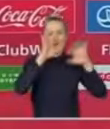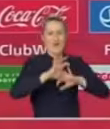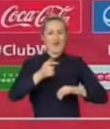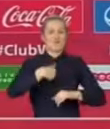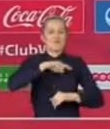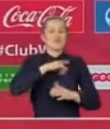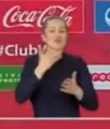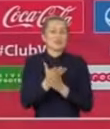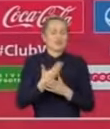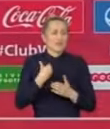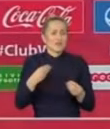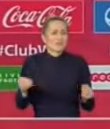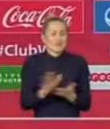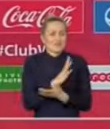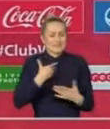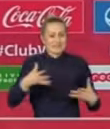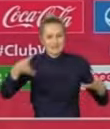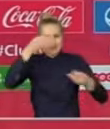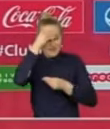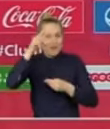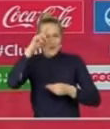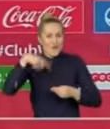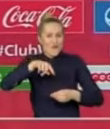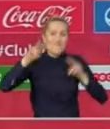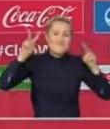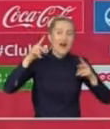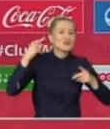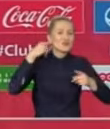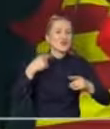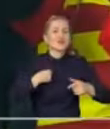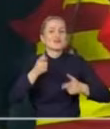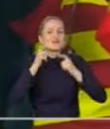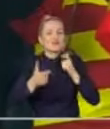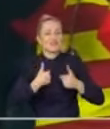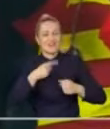się od tego odzwyczaić. Usłyszeć ponownie doping fanów to było świetne uczucie.